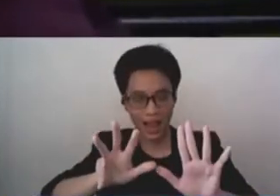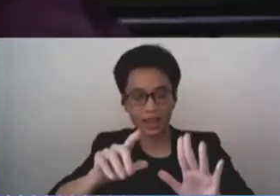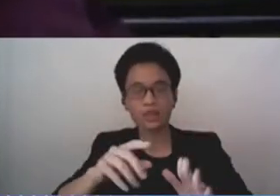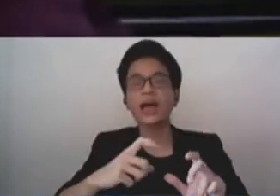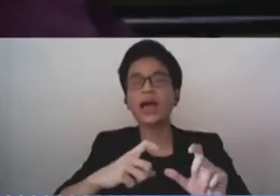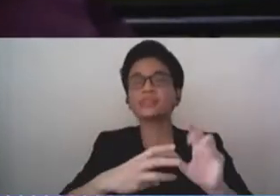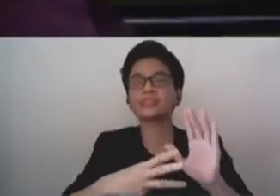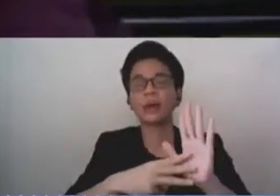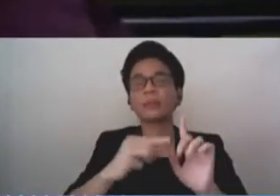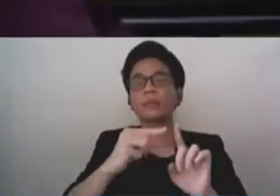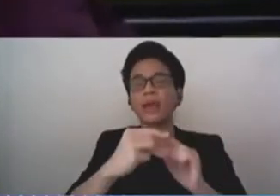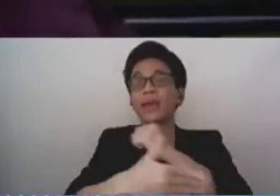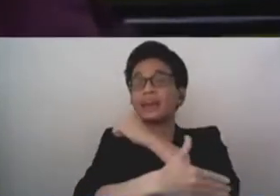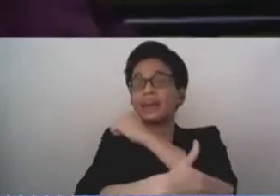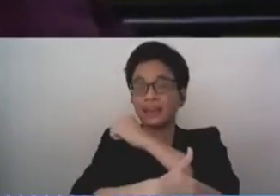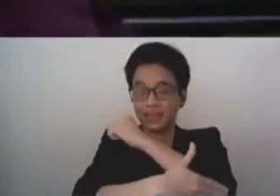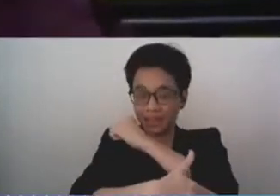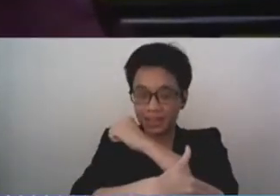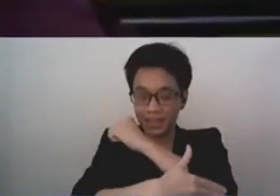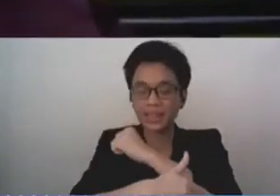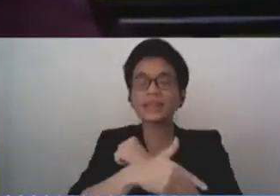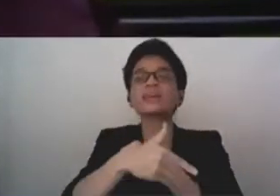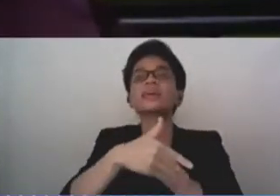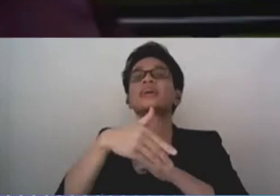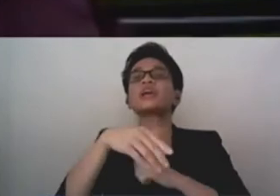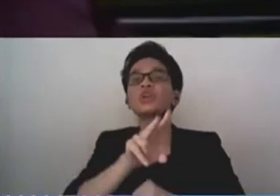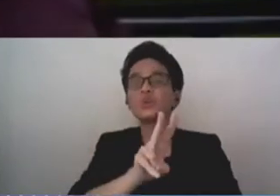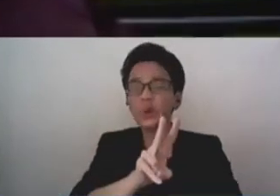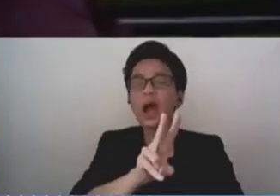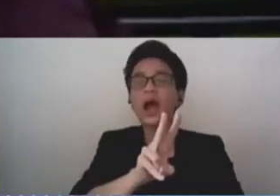negeri, tepatnya di SMP Negeri